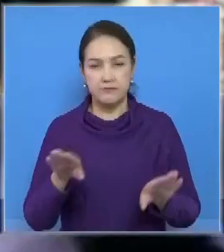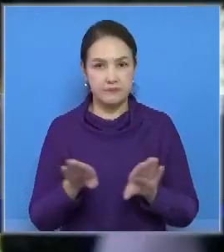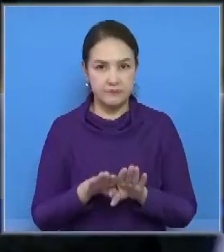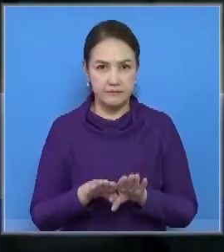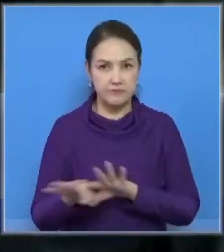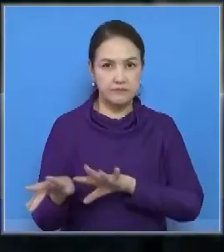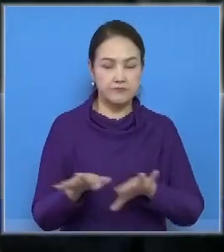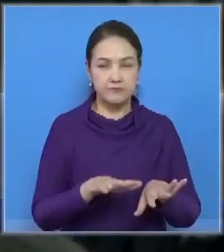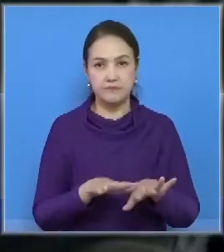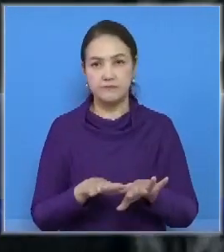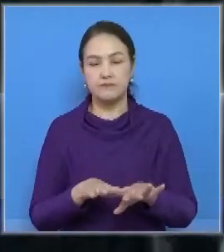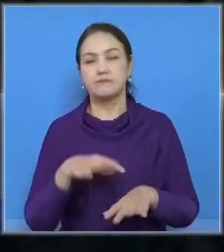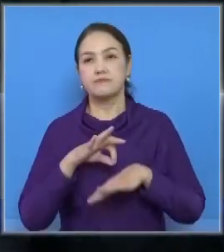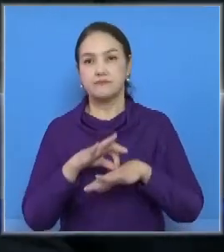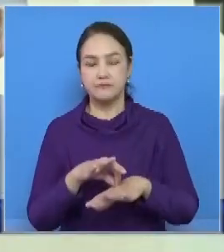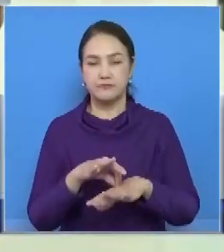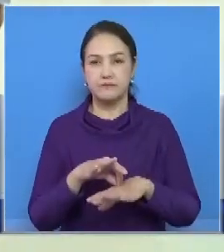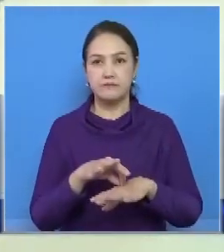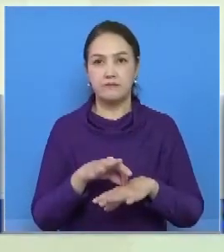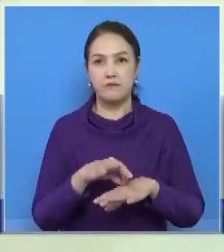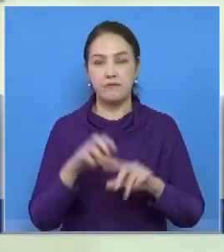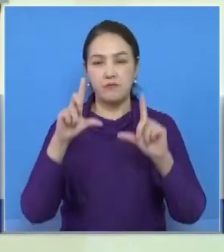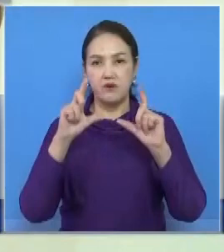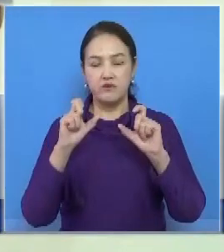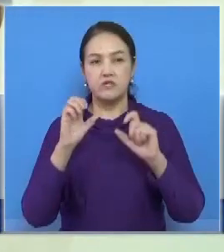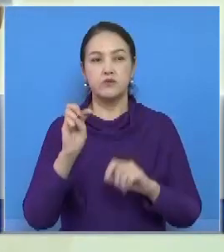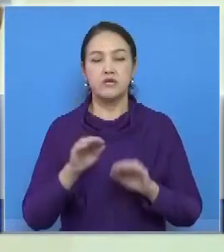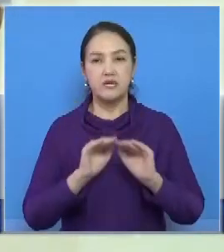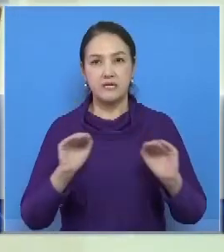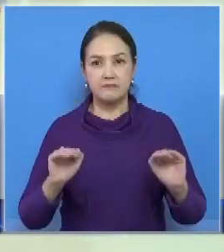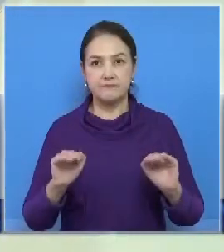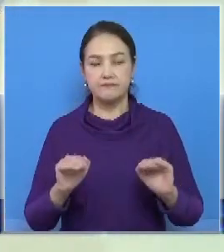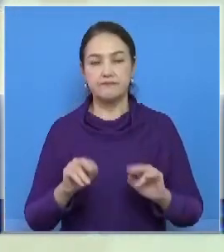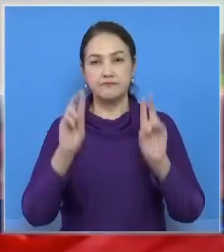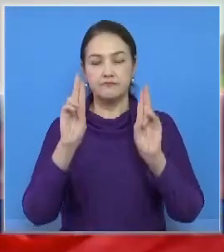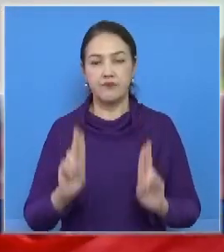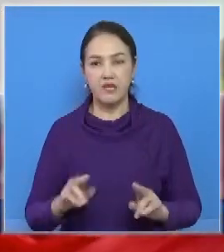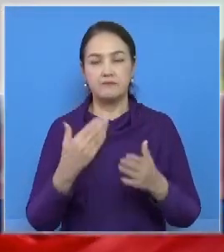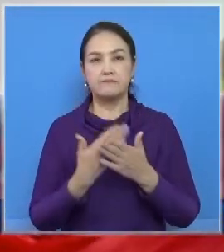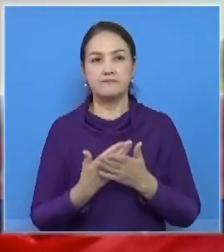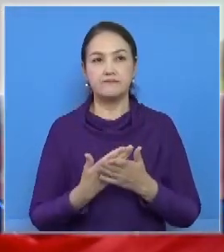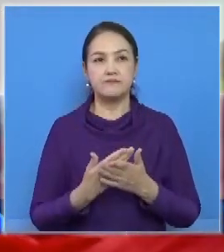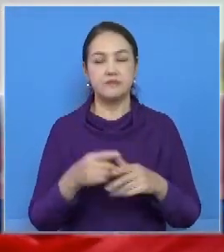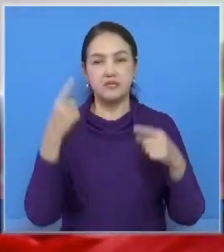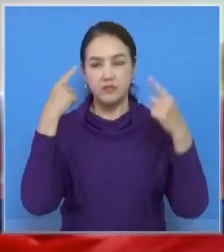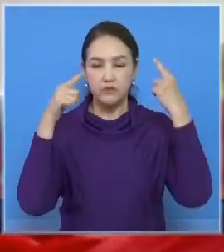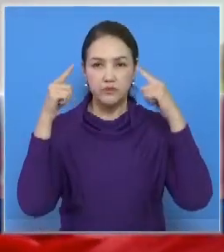на мероприятии организована фотозона для детей, специально да, вот, в «Стране